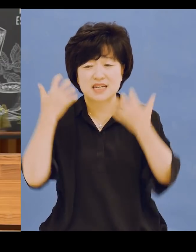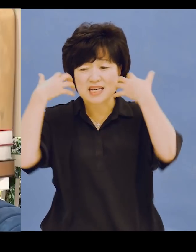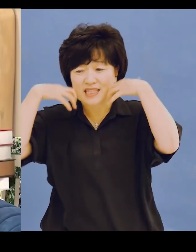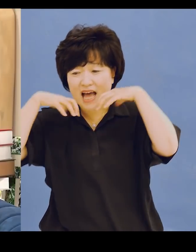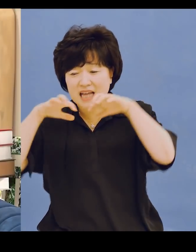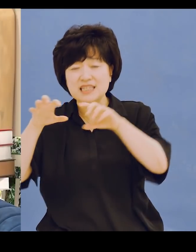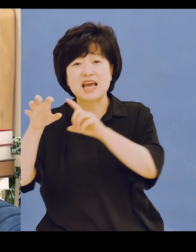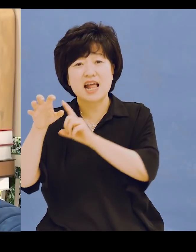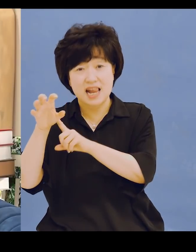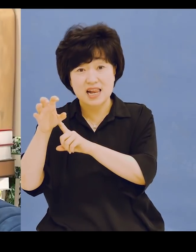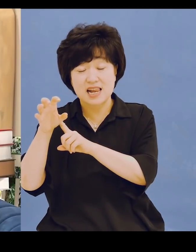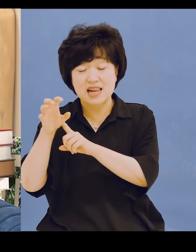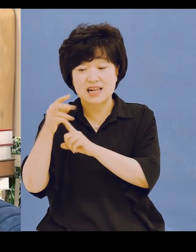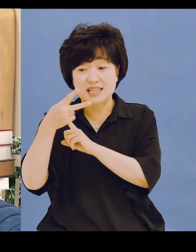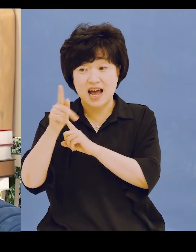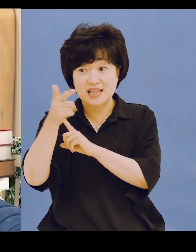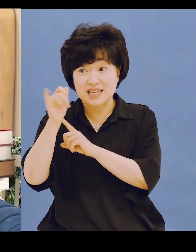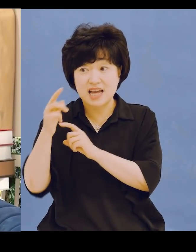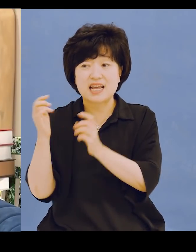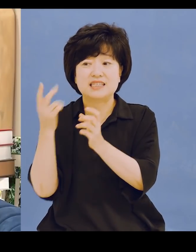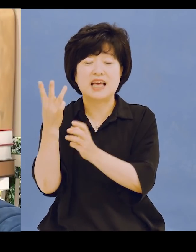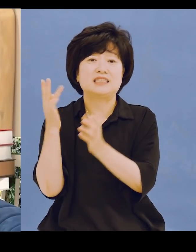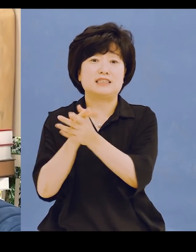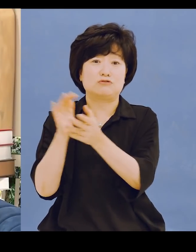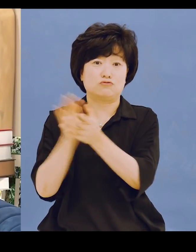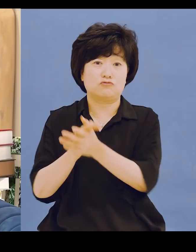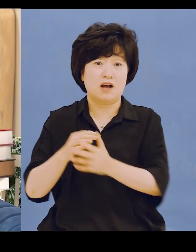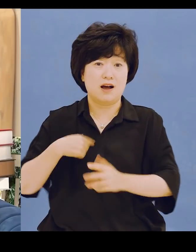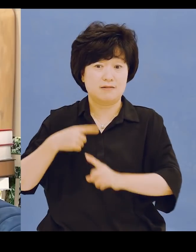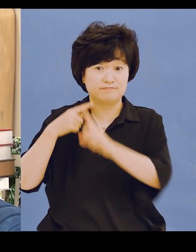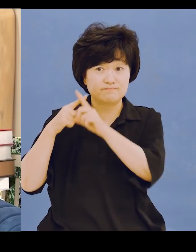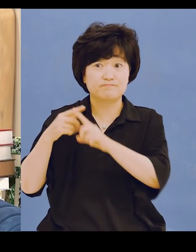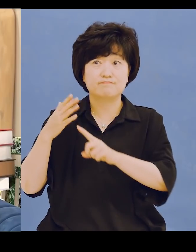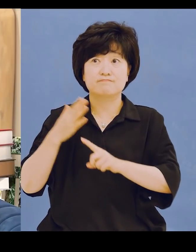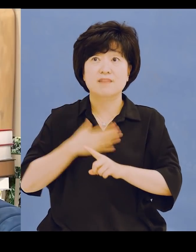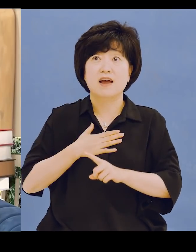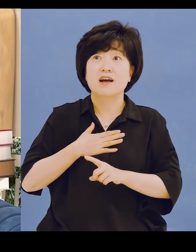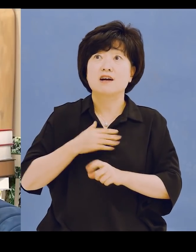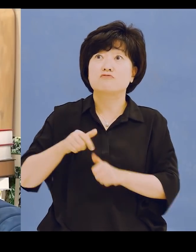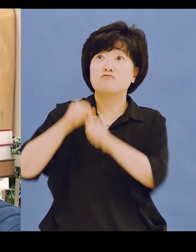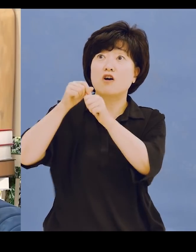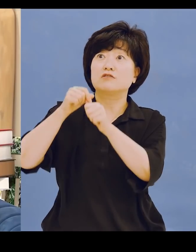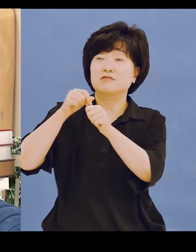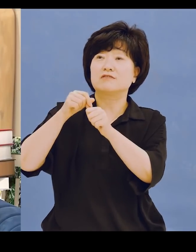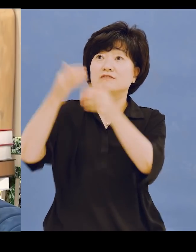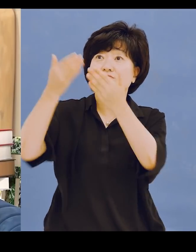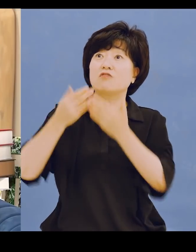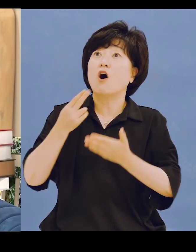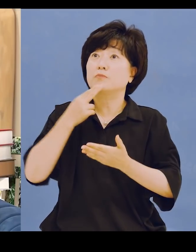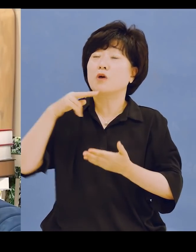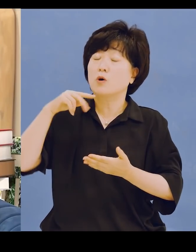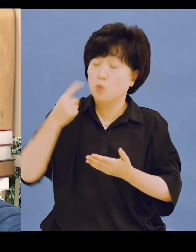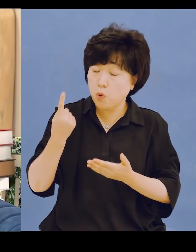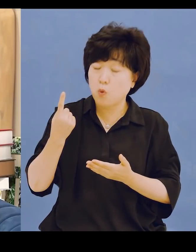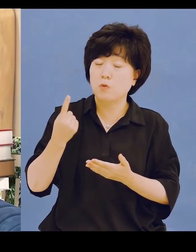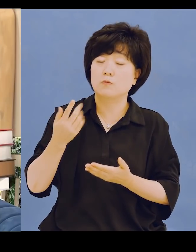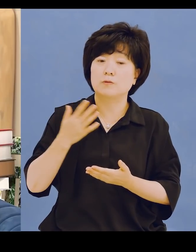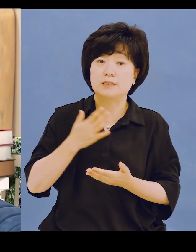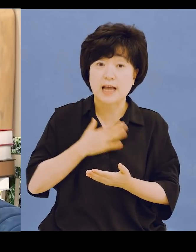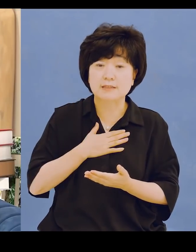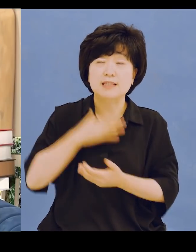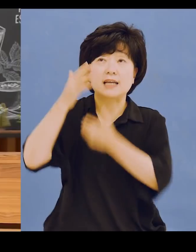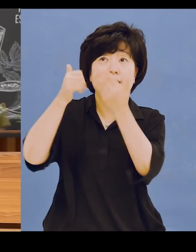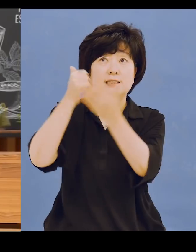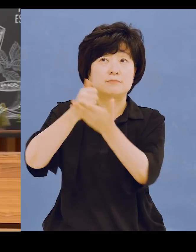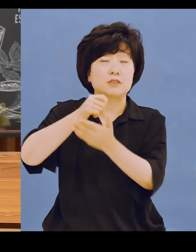하여도 맞아요. 예. 내가 하나님을 결코 부인하지 않으리라고 하는 엄청난 믿음의 고백인데 나는 예. 지금 내 감정을